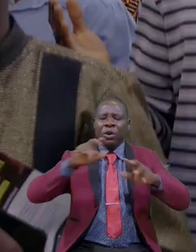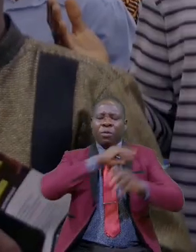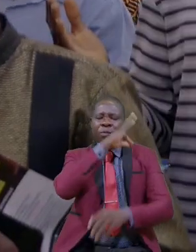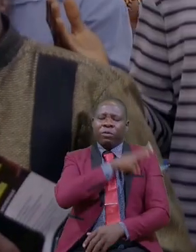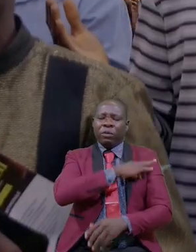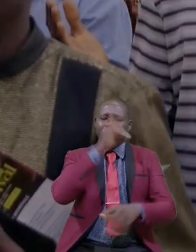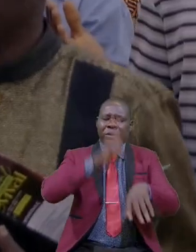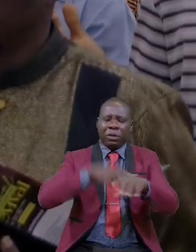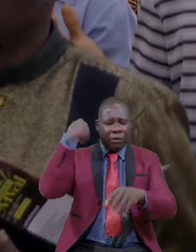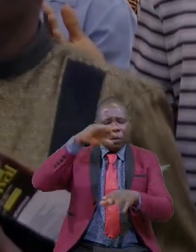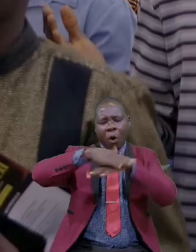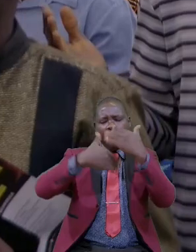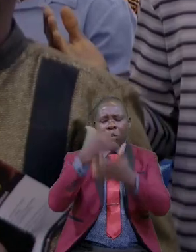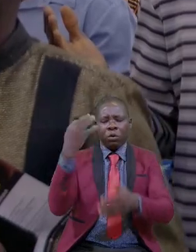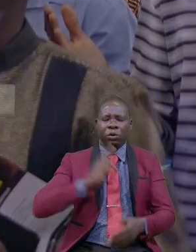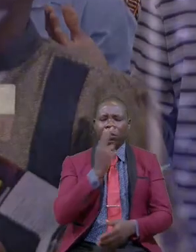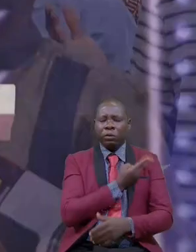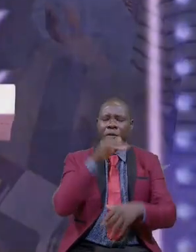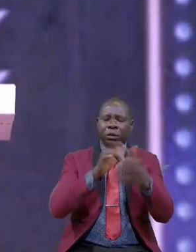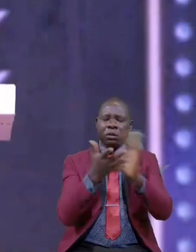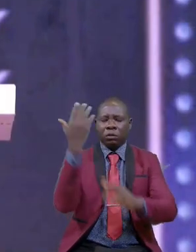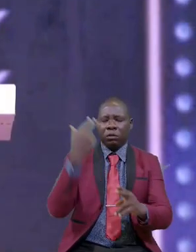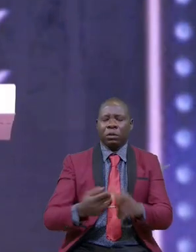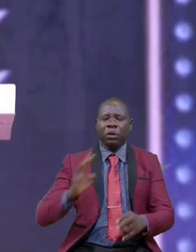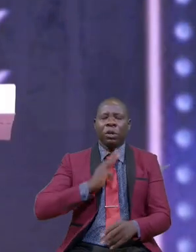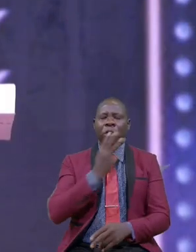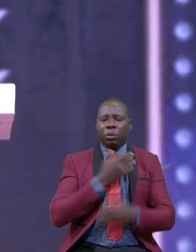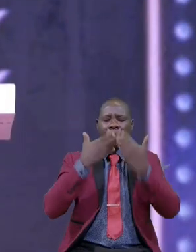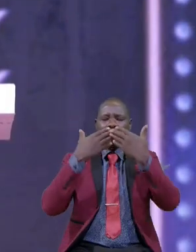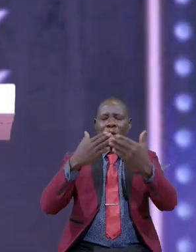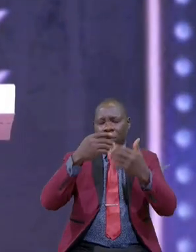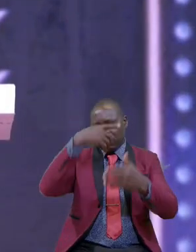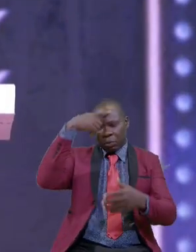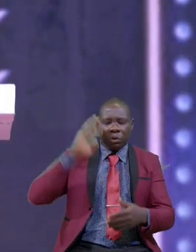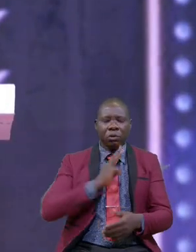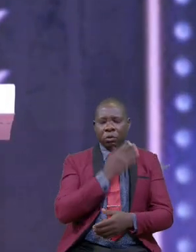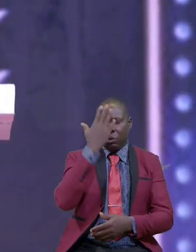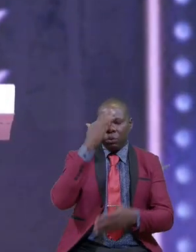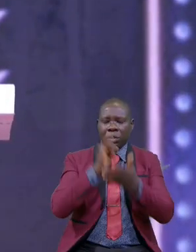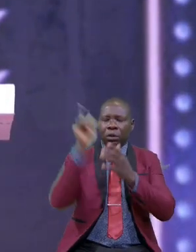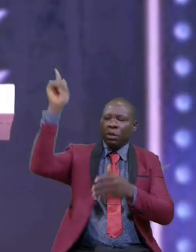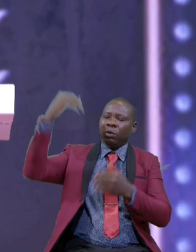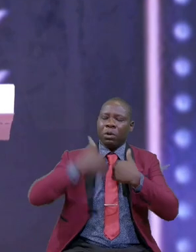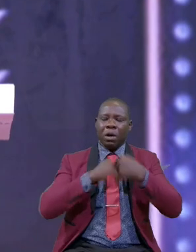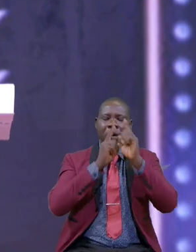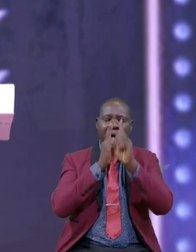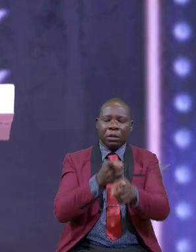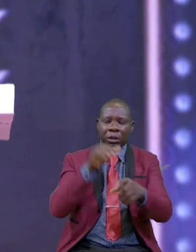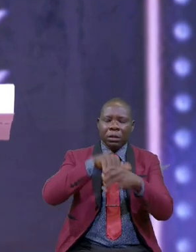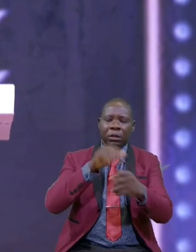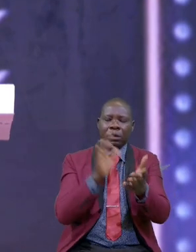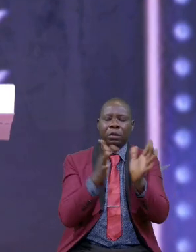de Jésus. Nous te remercions pour l'exaucement. Au nom de Jésus, nous prions.